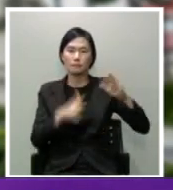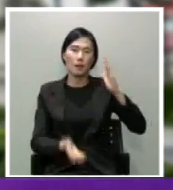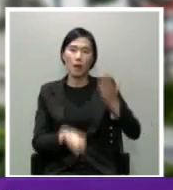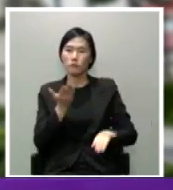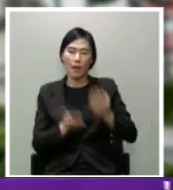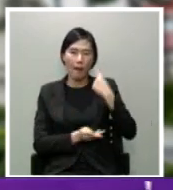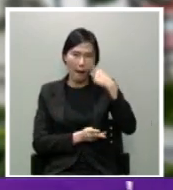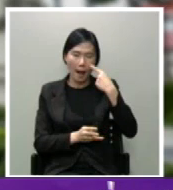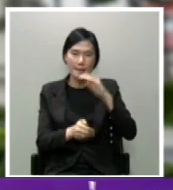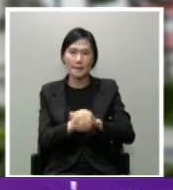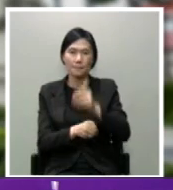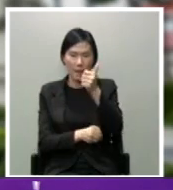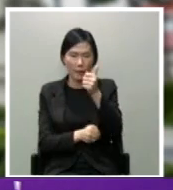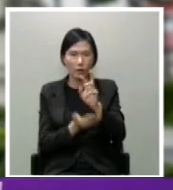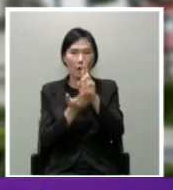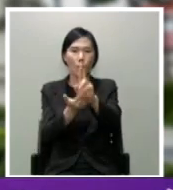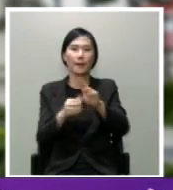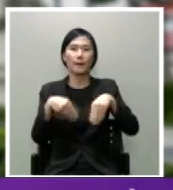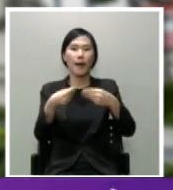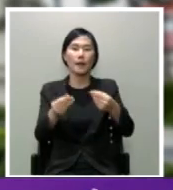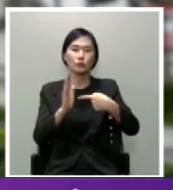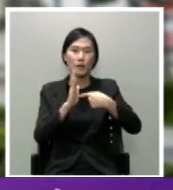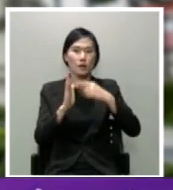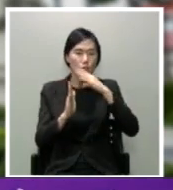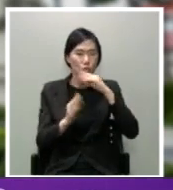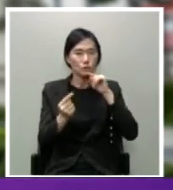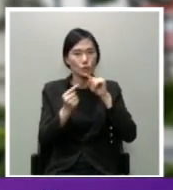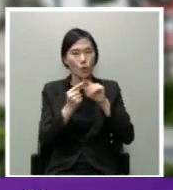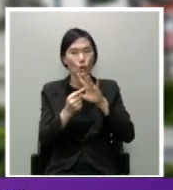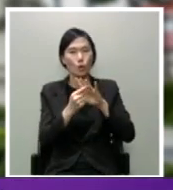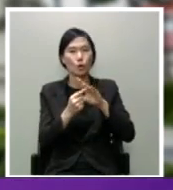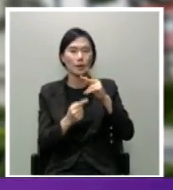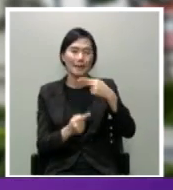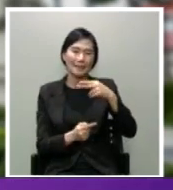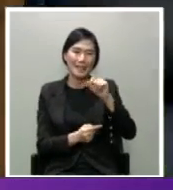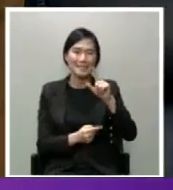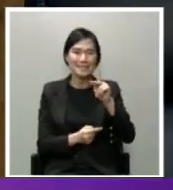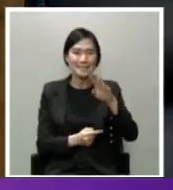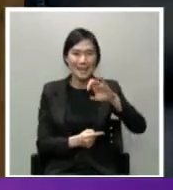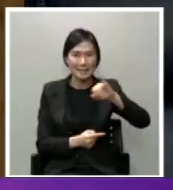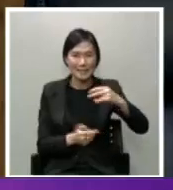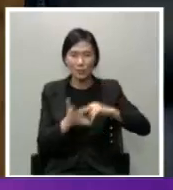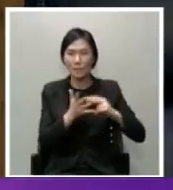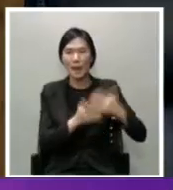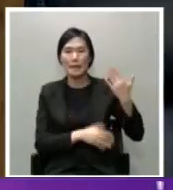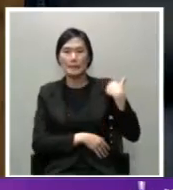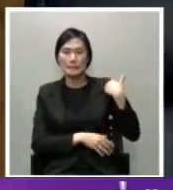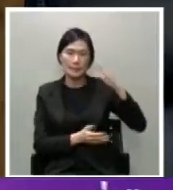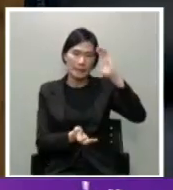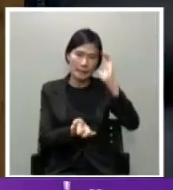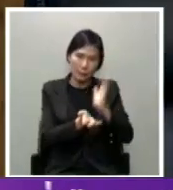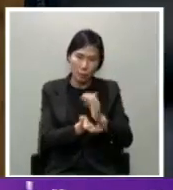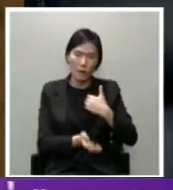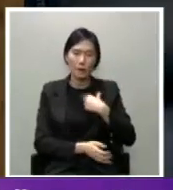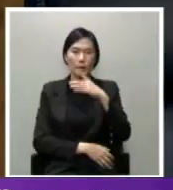ต่ใครจับได้เช่นสะกิดศุลกากรหรือเลยศุลกากรไปสะกิดตำรวจหรือสะกิด